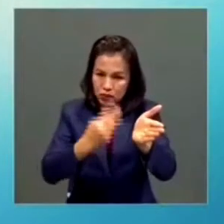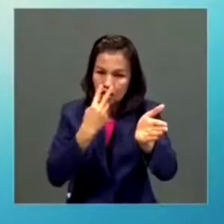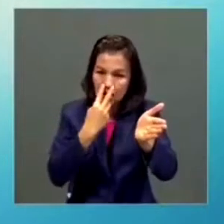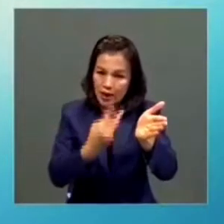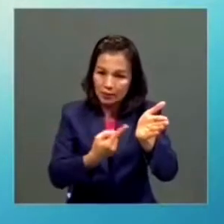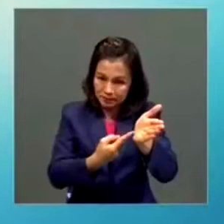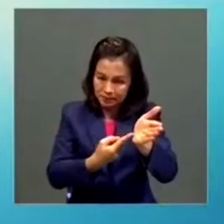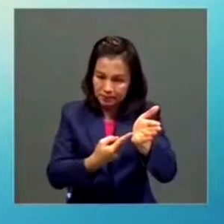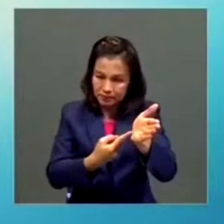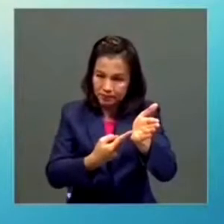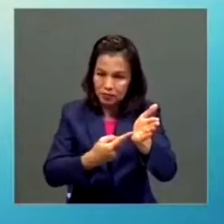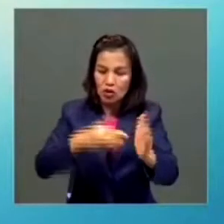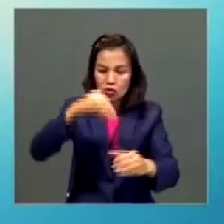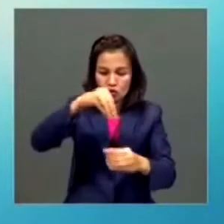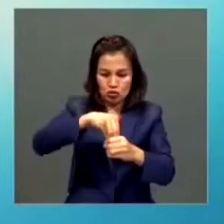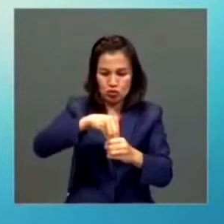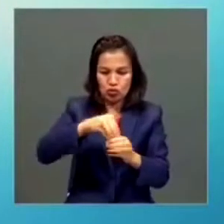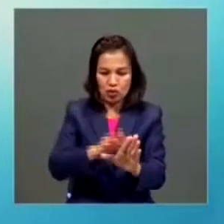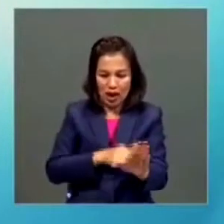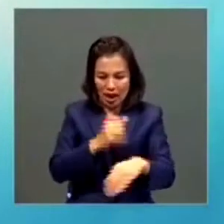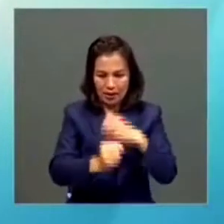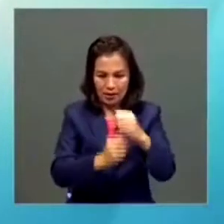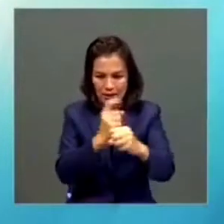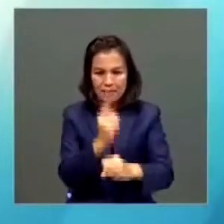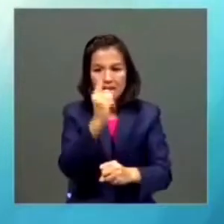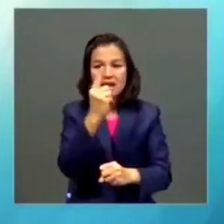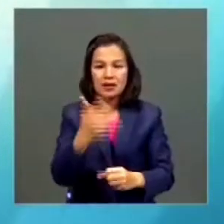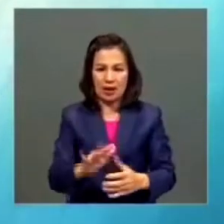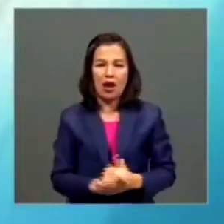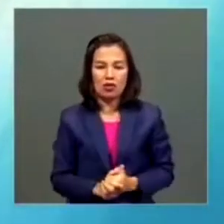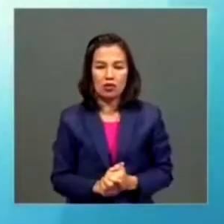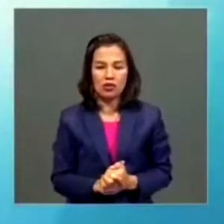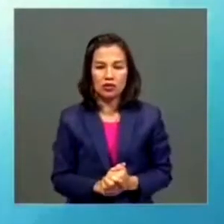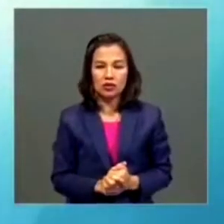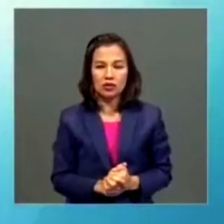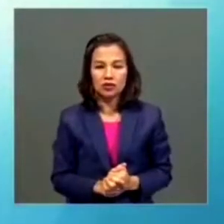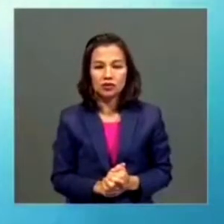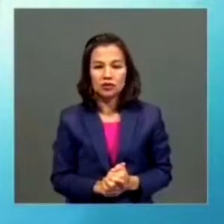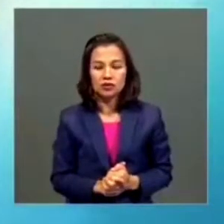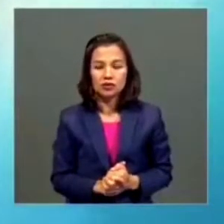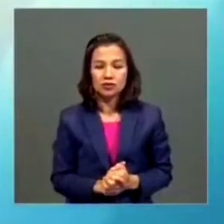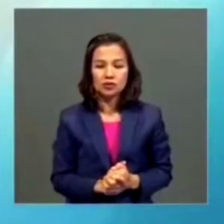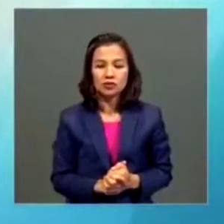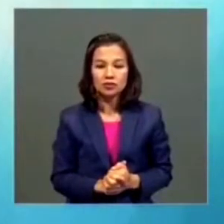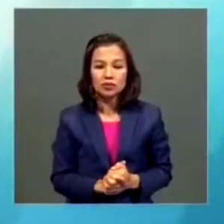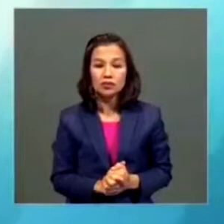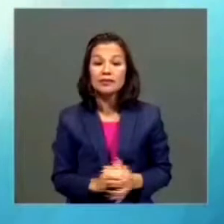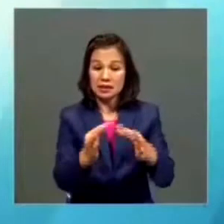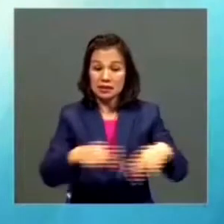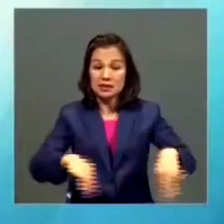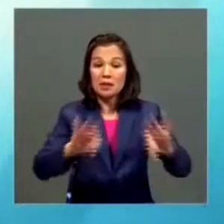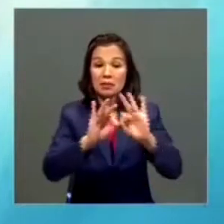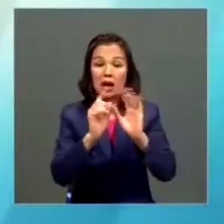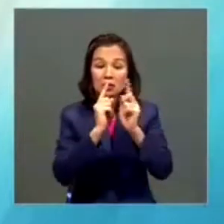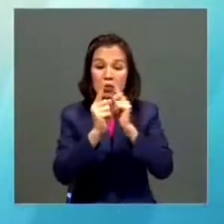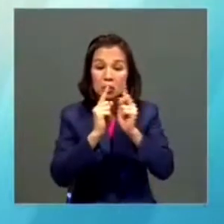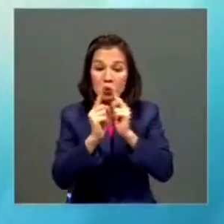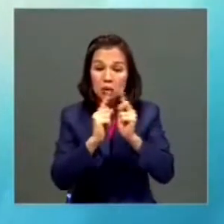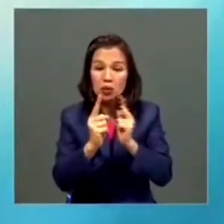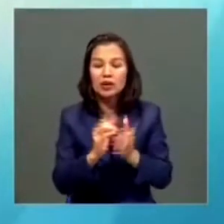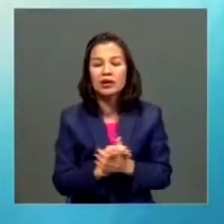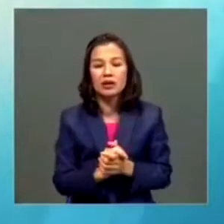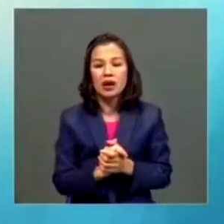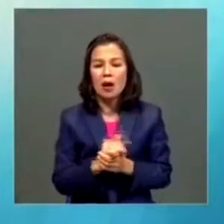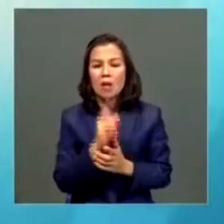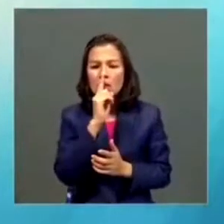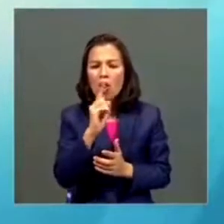ล้วอยู่ตรงนี้มาปีกว่านะครับเพราะฉะนั้นสิ่งที่จะพูดถ้าจะพูดซอฟลงให้ผ